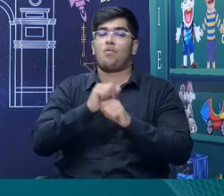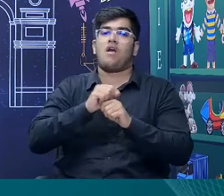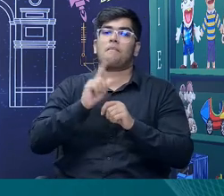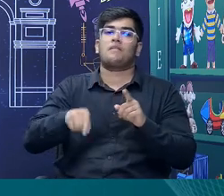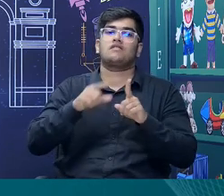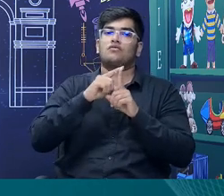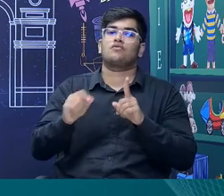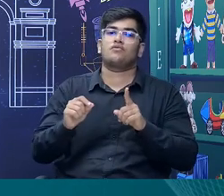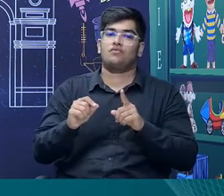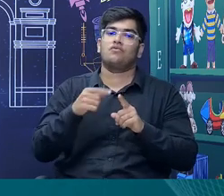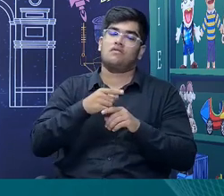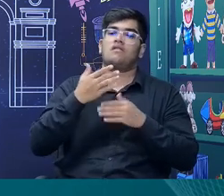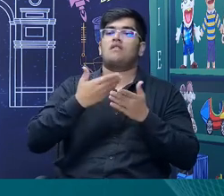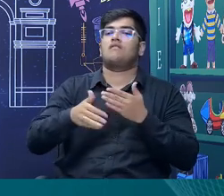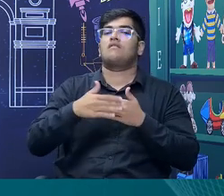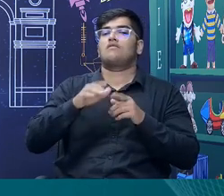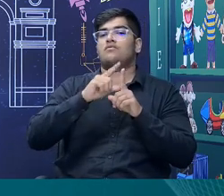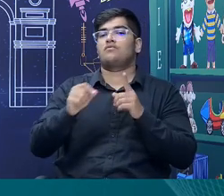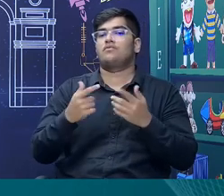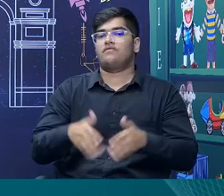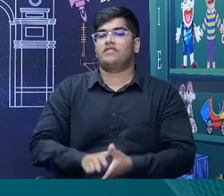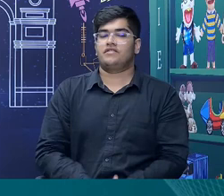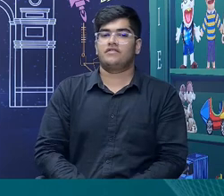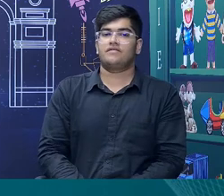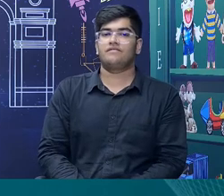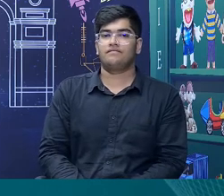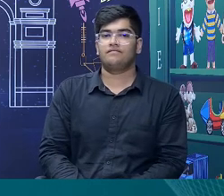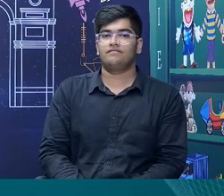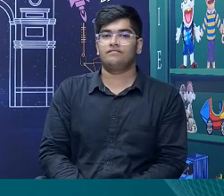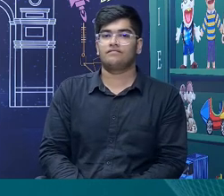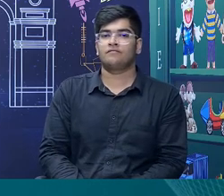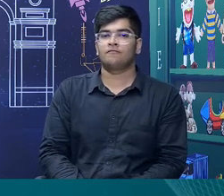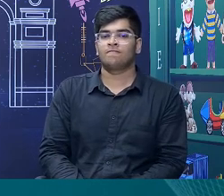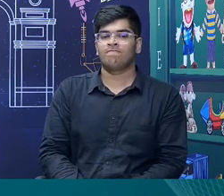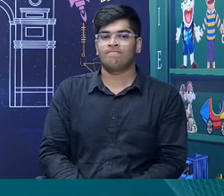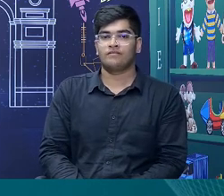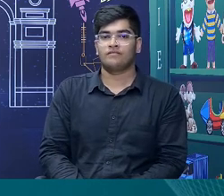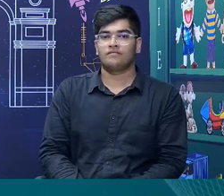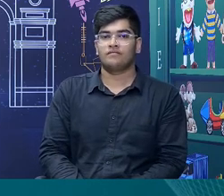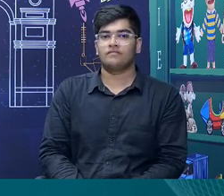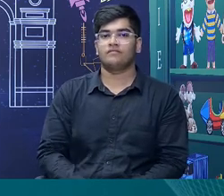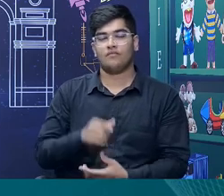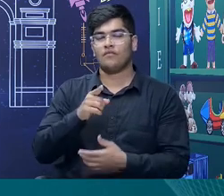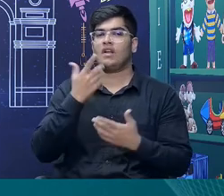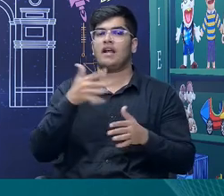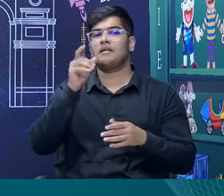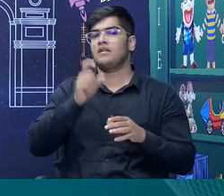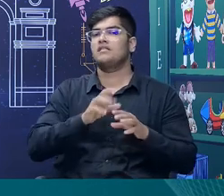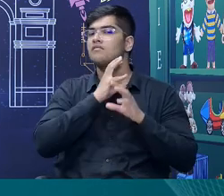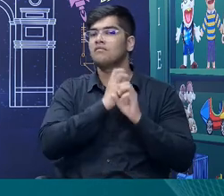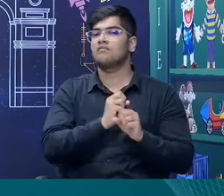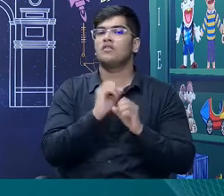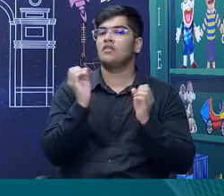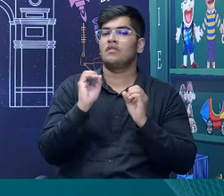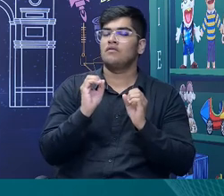महाभारत को लिखना उसको जारी रखा तो यह दिखता है की उन्हें भी अटैचमेंट नहीं है किसी चीज से